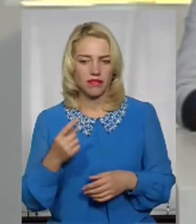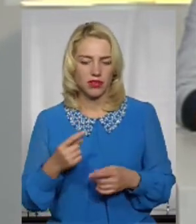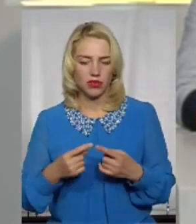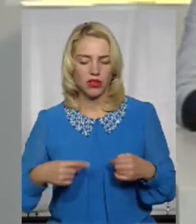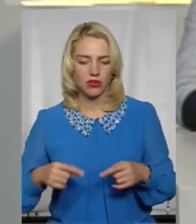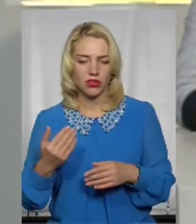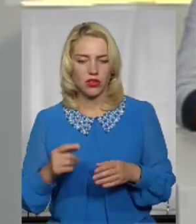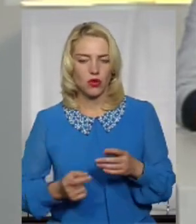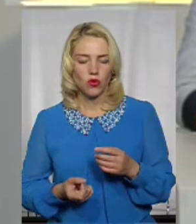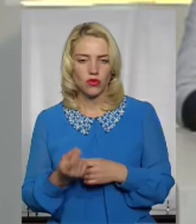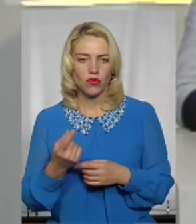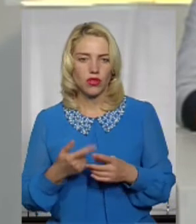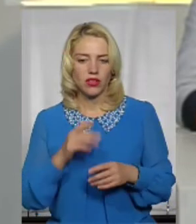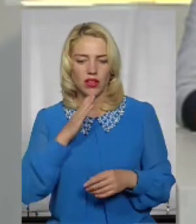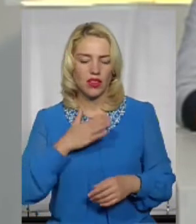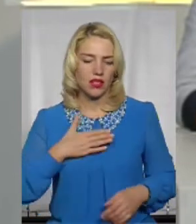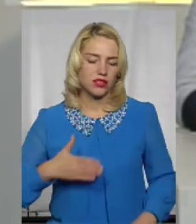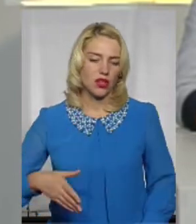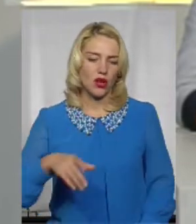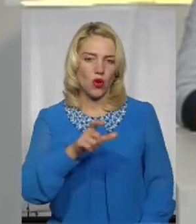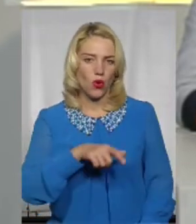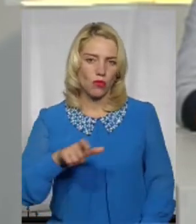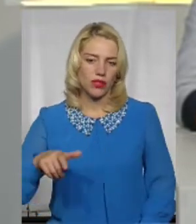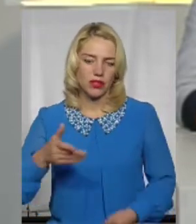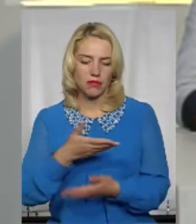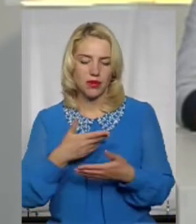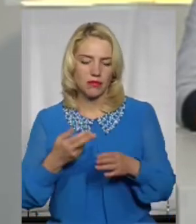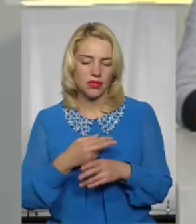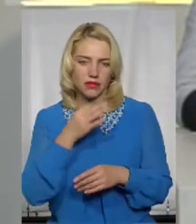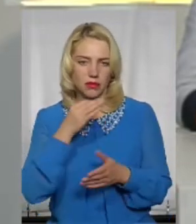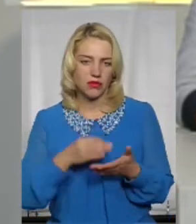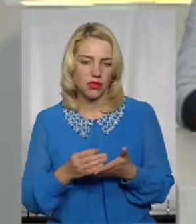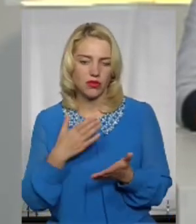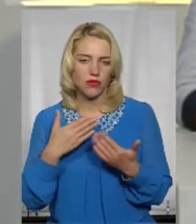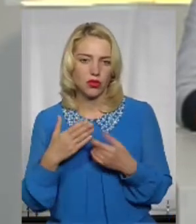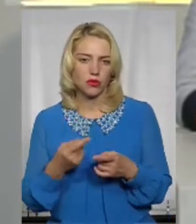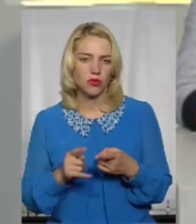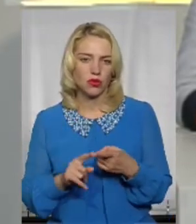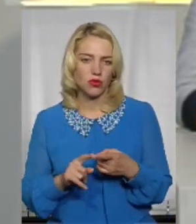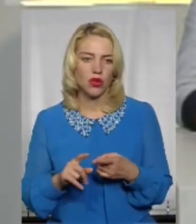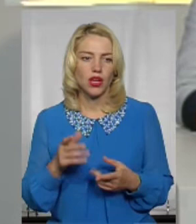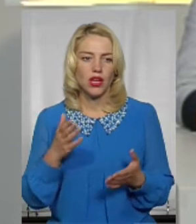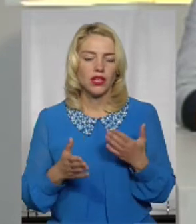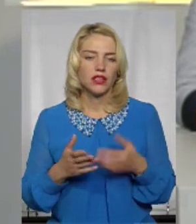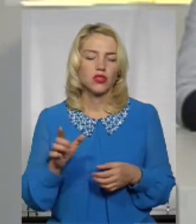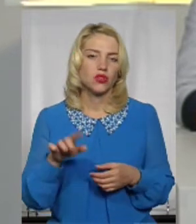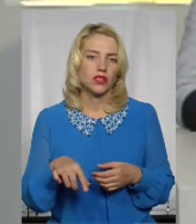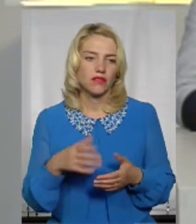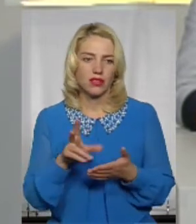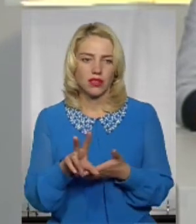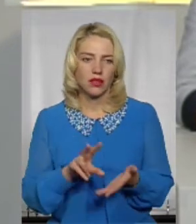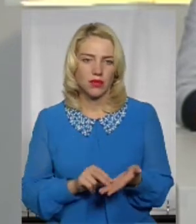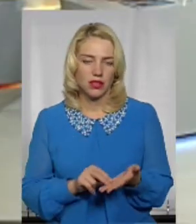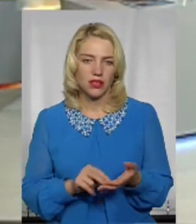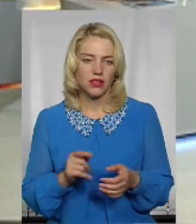їх утворення, а саме нас, громадян. Тому що ми безвідповідально, в першу чергу, відносимось до цього. Якщо навіть, як